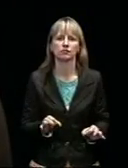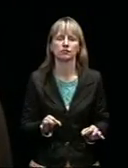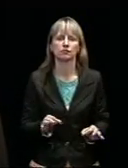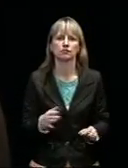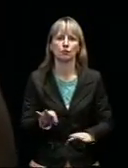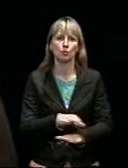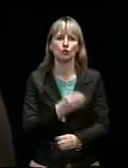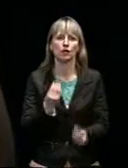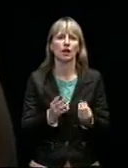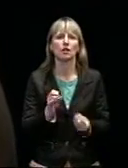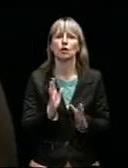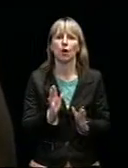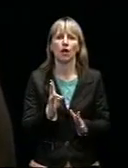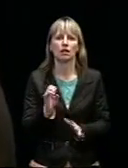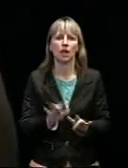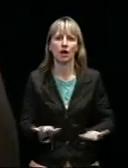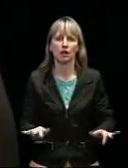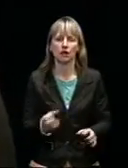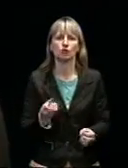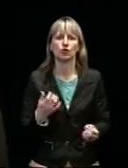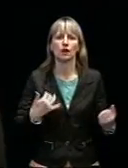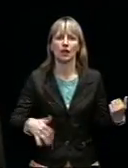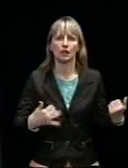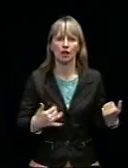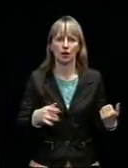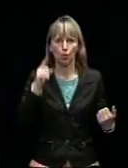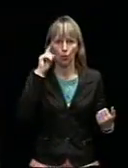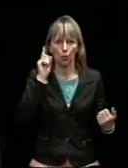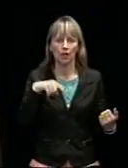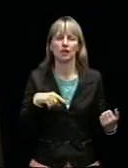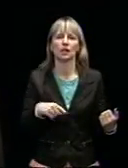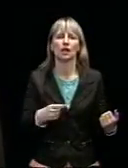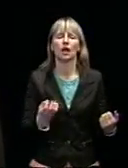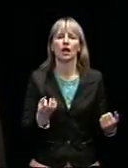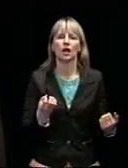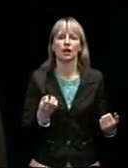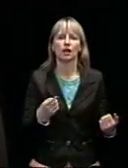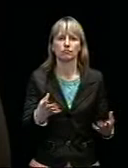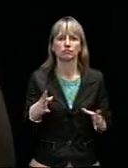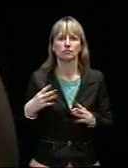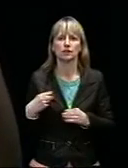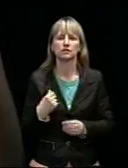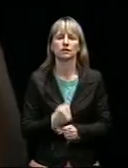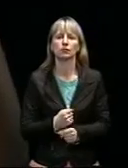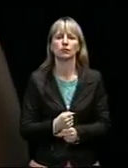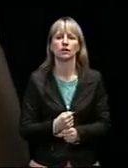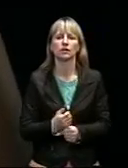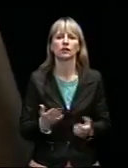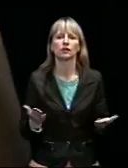на роялі, він ще грає на гітарі. І ми з ним робили